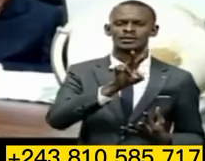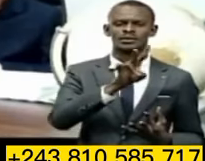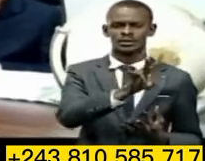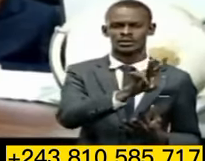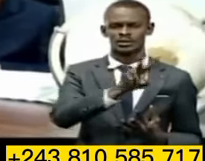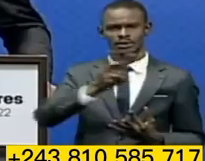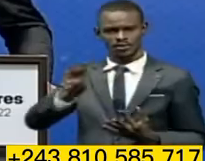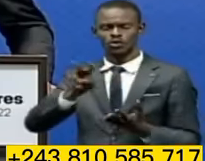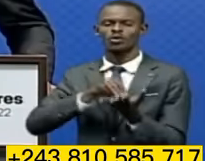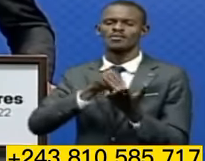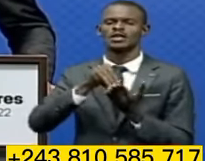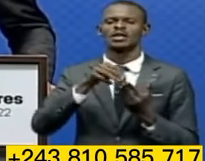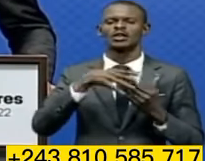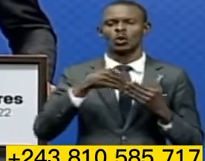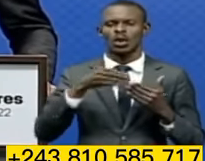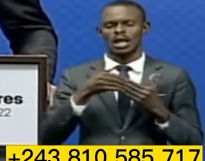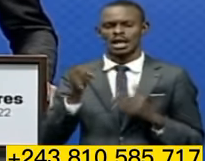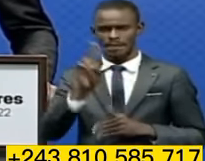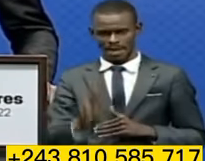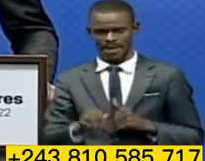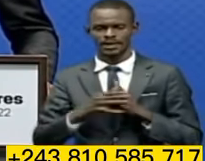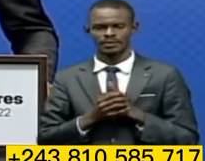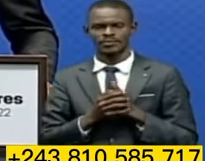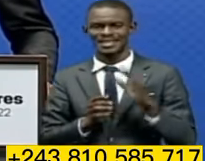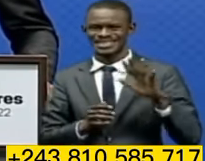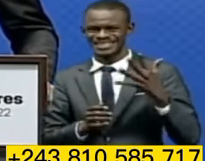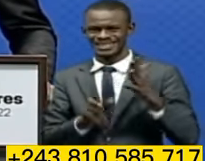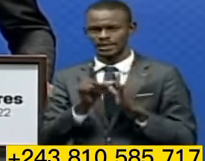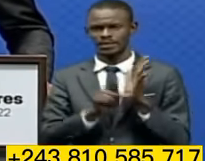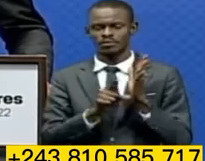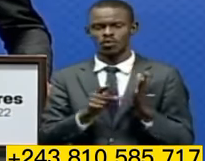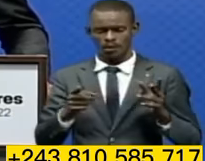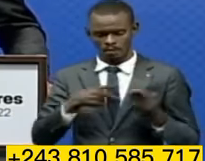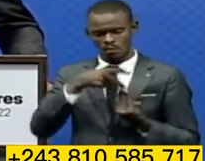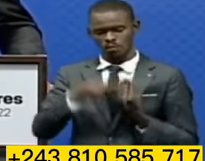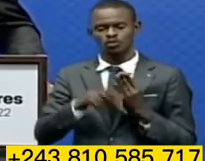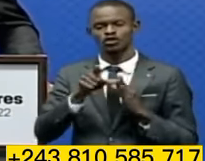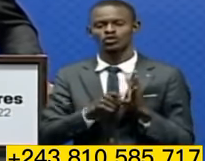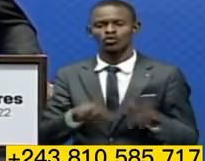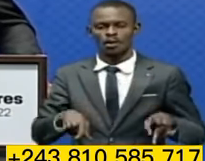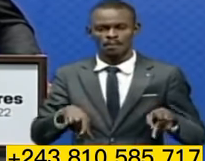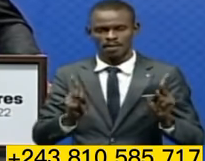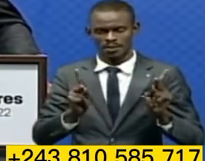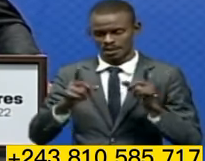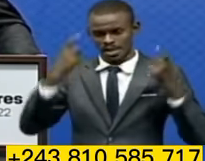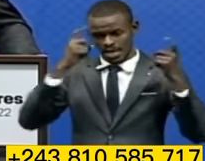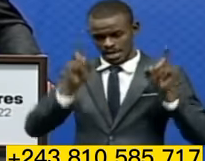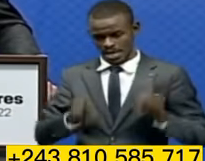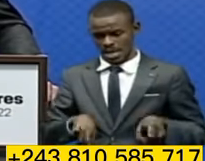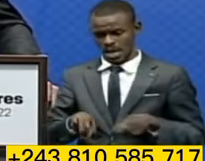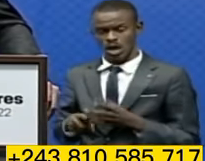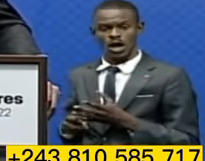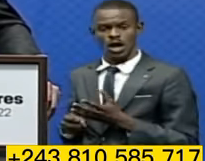de dollars américains. Le cinquième texte était celui du projet de loi autorisant la ratification de l'accord de crédit